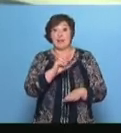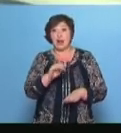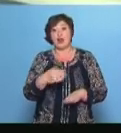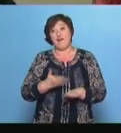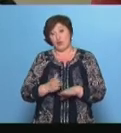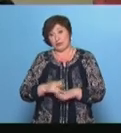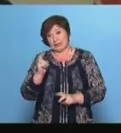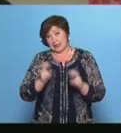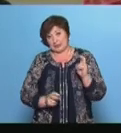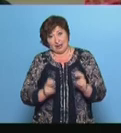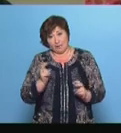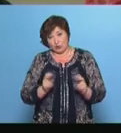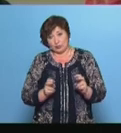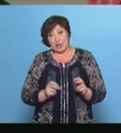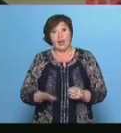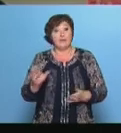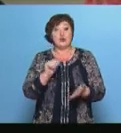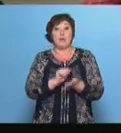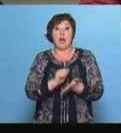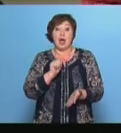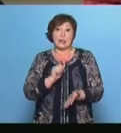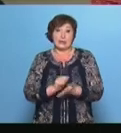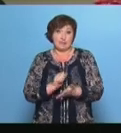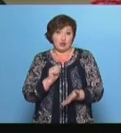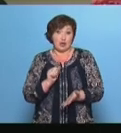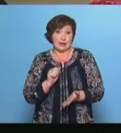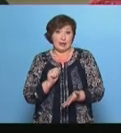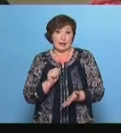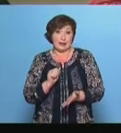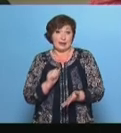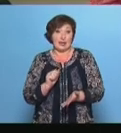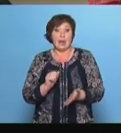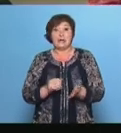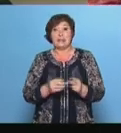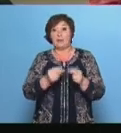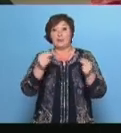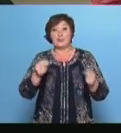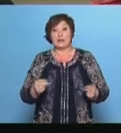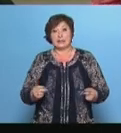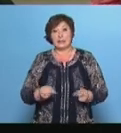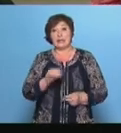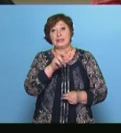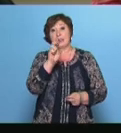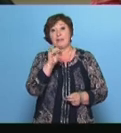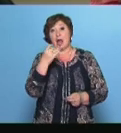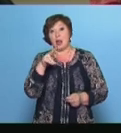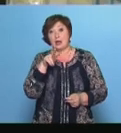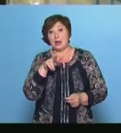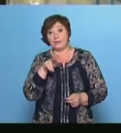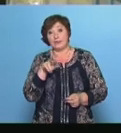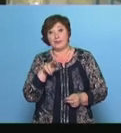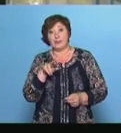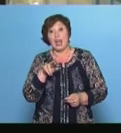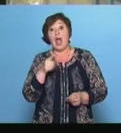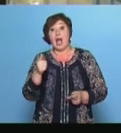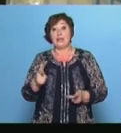завода. Все, мы распечатали одну страницу данного издания. Рельефно-точечным шрифтом Брайля.